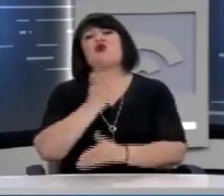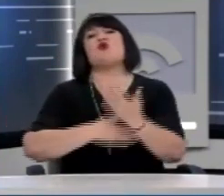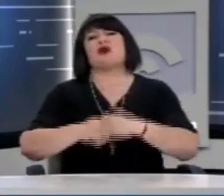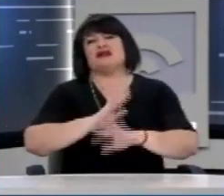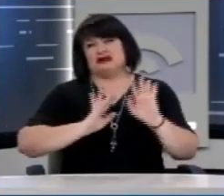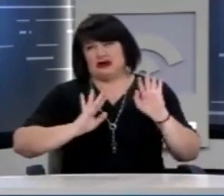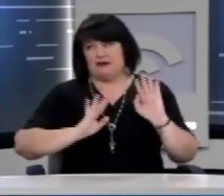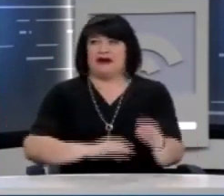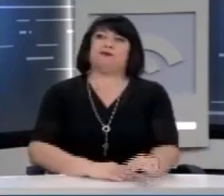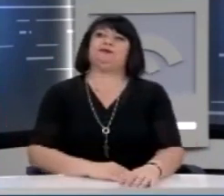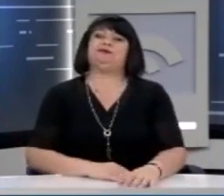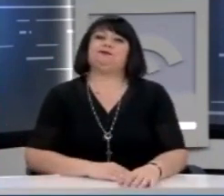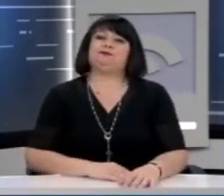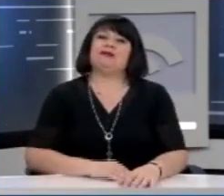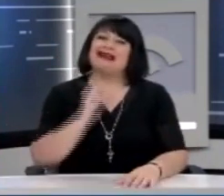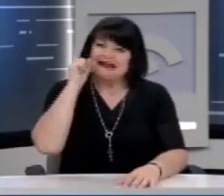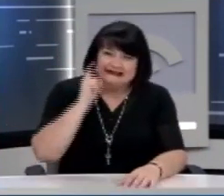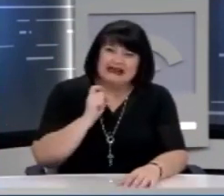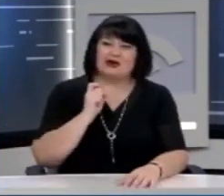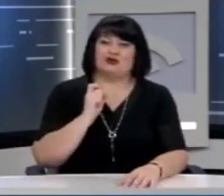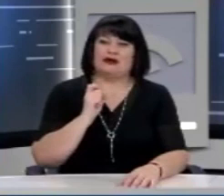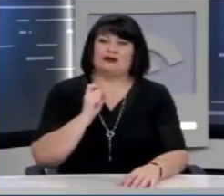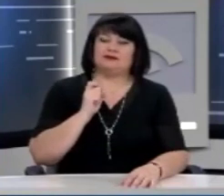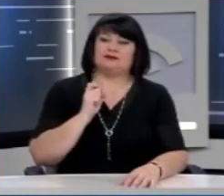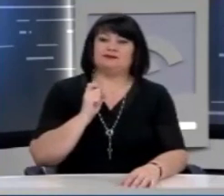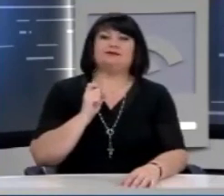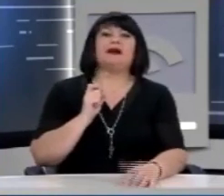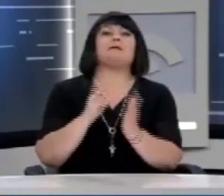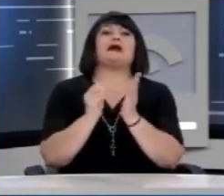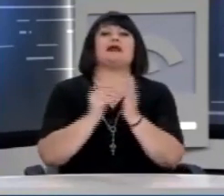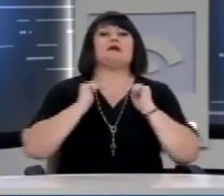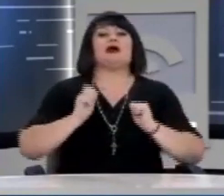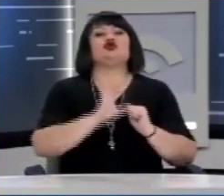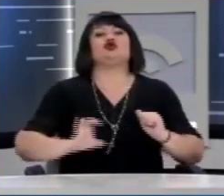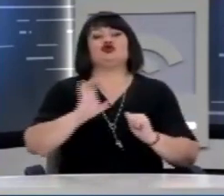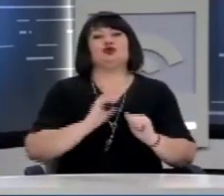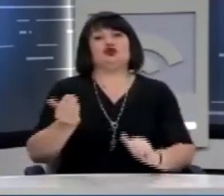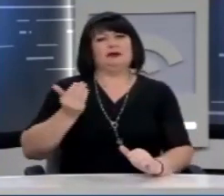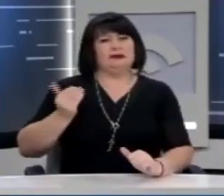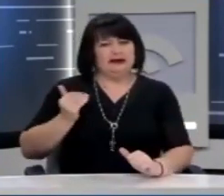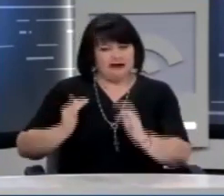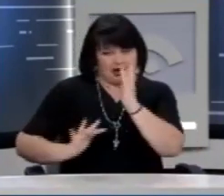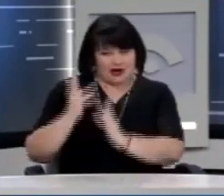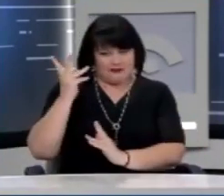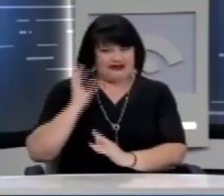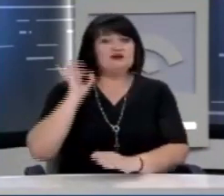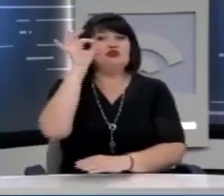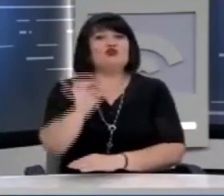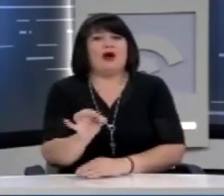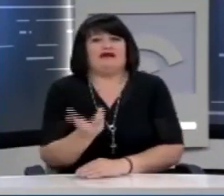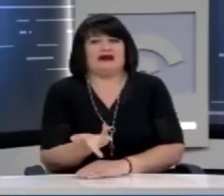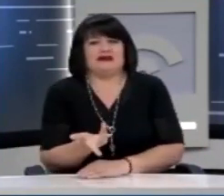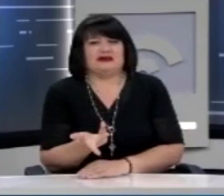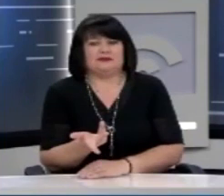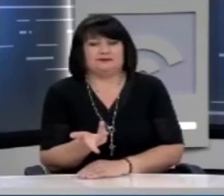κούρασε όλους. Έχουμε πείρα. Για παράδειγμα, ο κλάδος του τουρισμού και η ανάπτυξή του όλο το προηγούμενο διάστημα, πού οδήγησε?